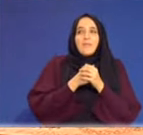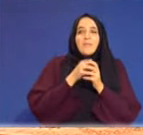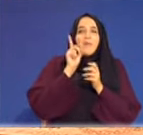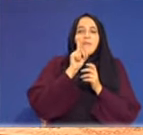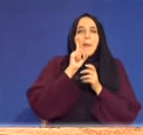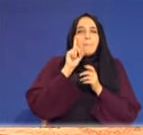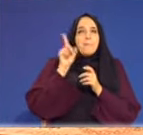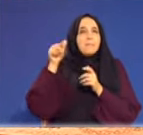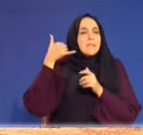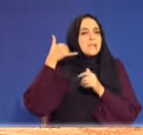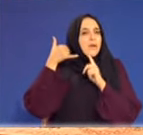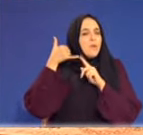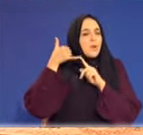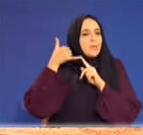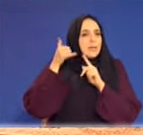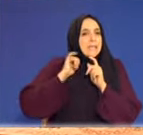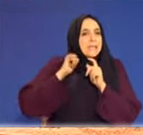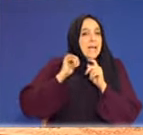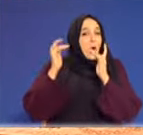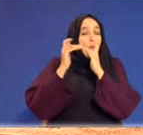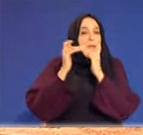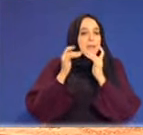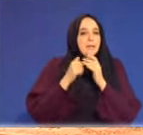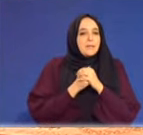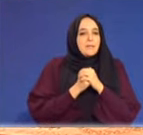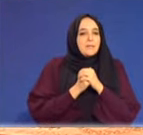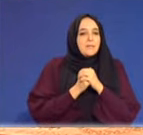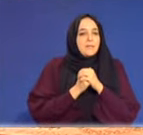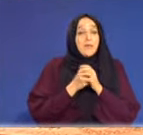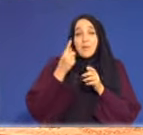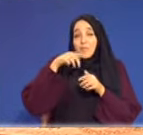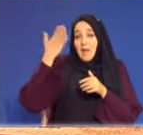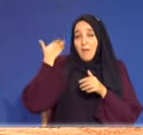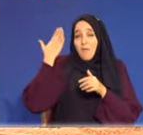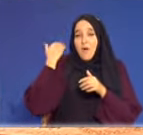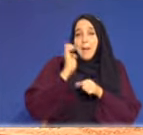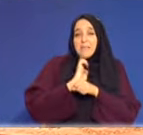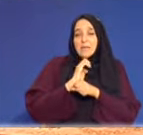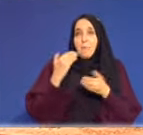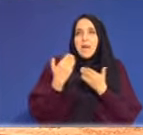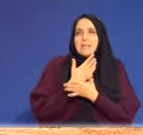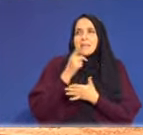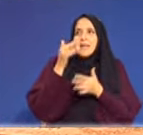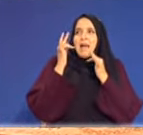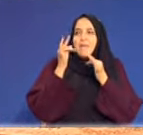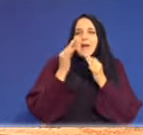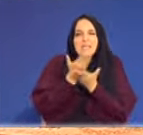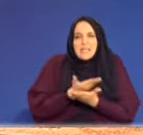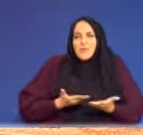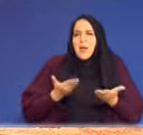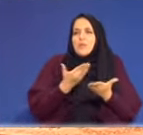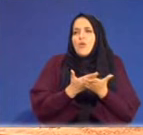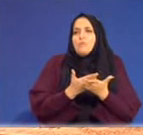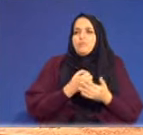سعيد؟ إذا حالة سيدة نعيمة كما ذكرنا في الحلقة الماضية أنها